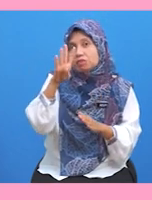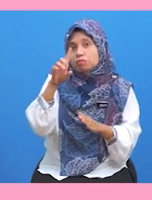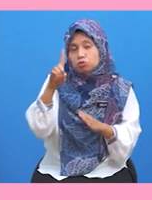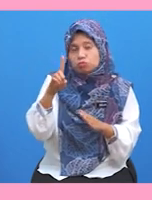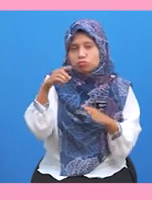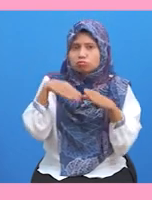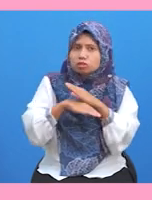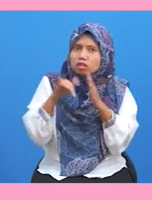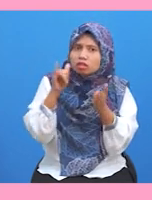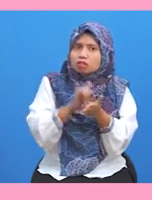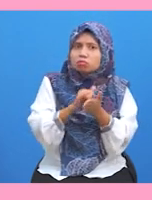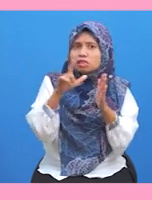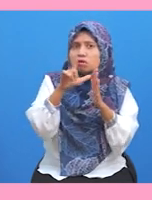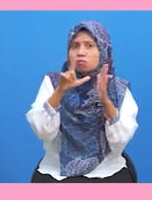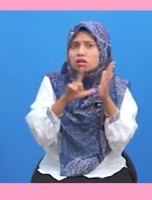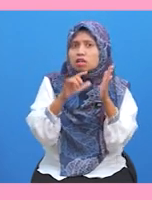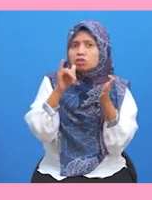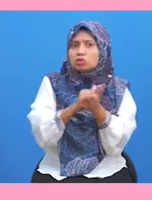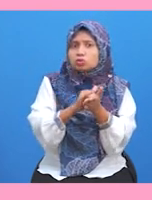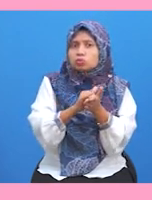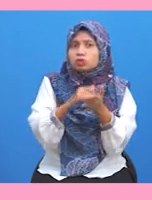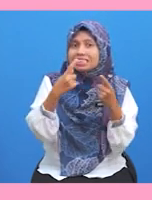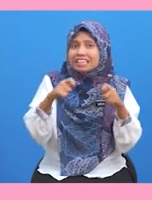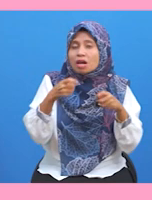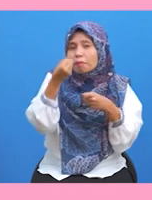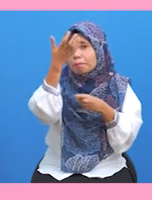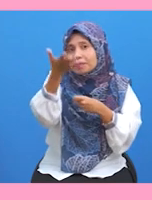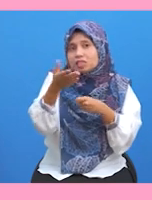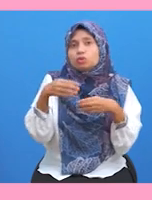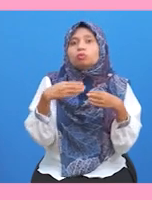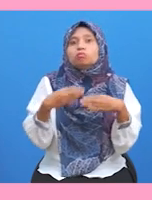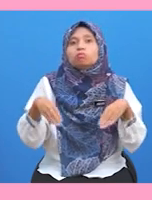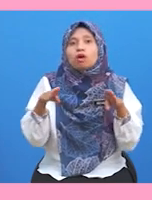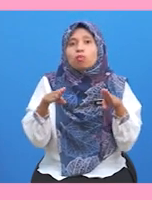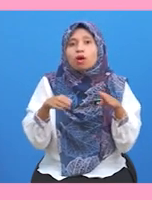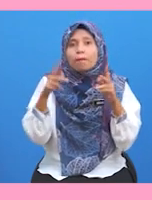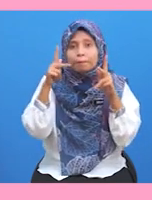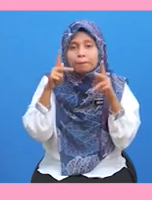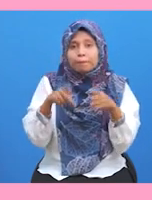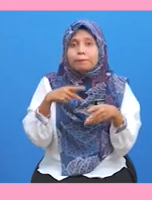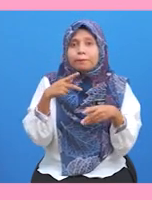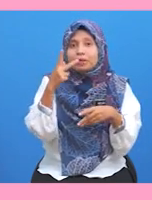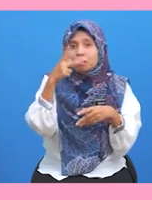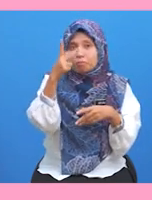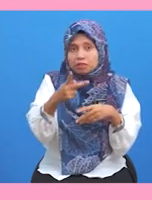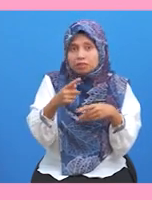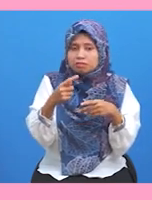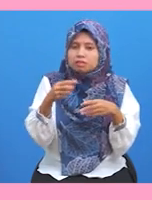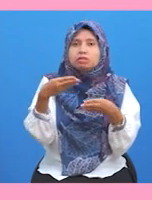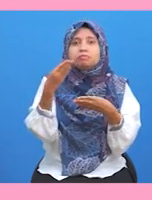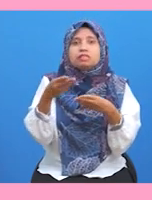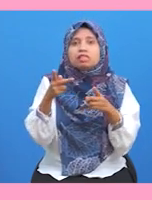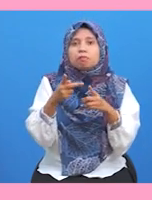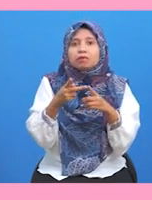dalam Perlembagaan 1941 telah menyatakan bahawa pemerintahan sendiri diberikan kepada rakyat